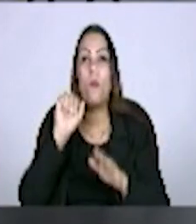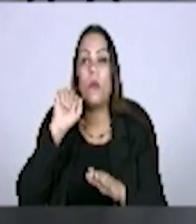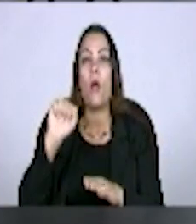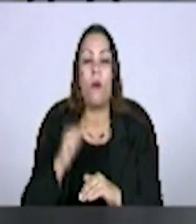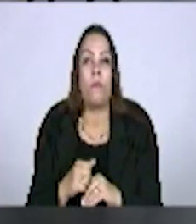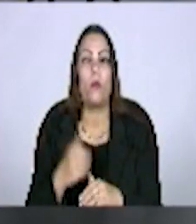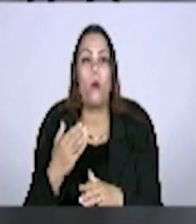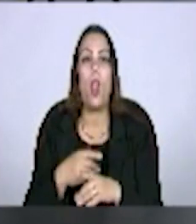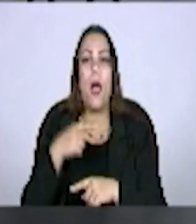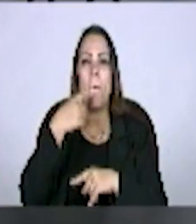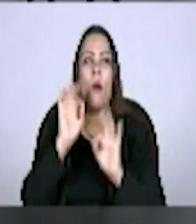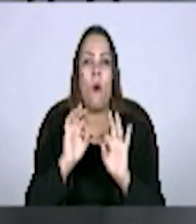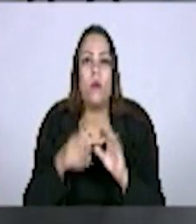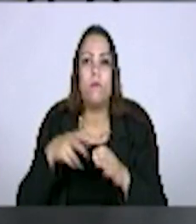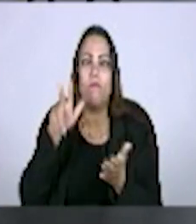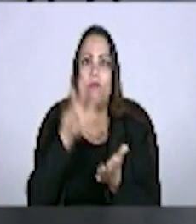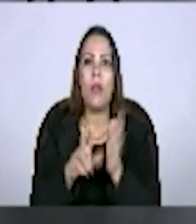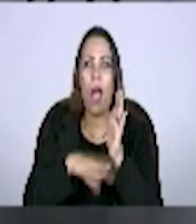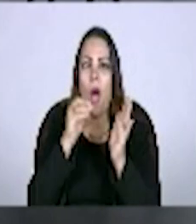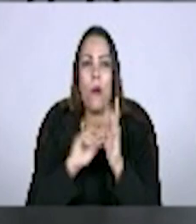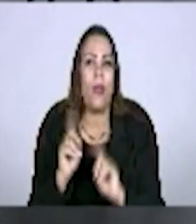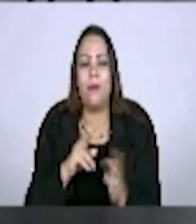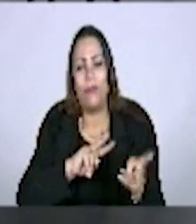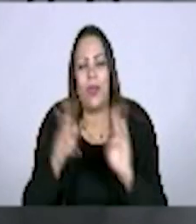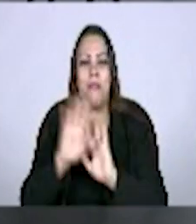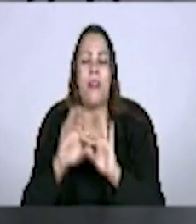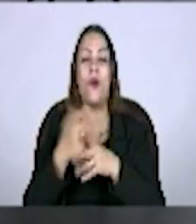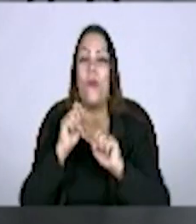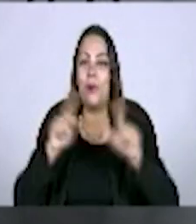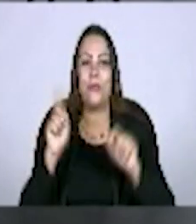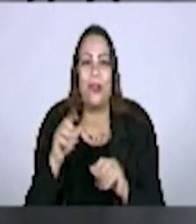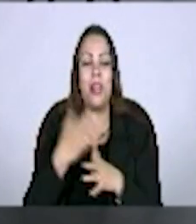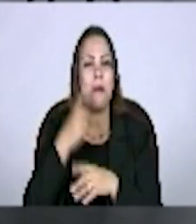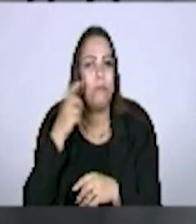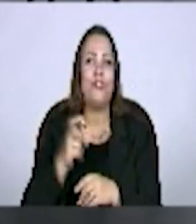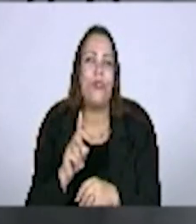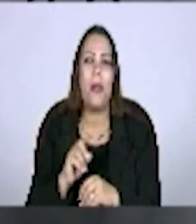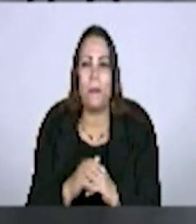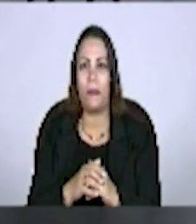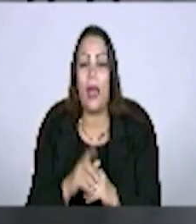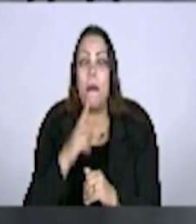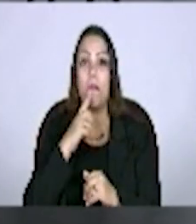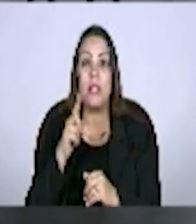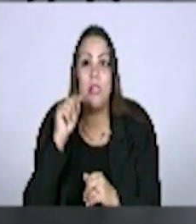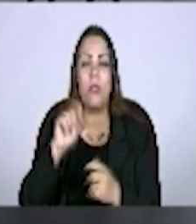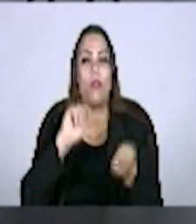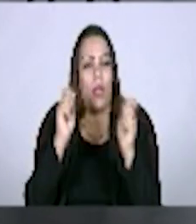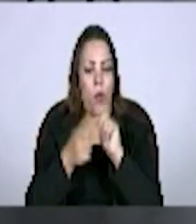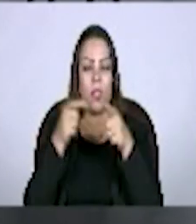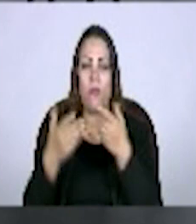ولم يعودوا على التاييد الاول طبعا دي لسه مش واضحه ومش مفهومه لكن في تغيرات